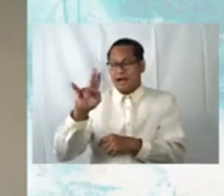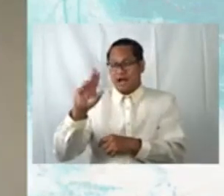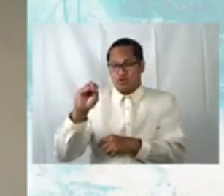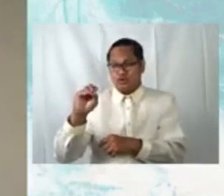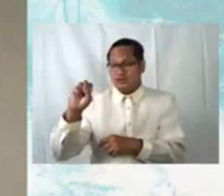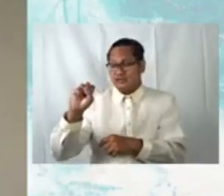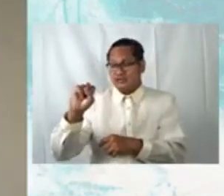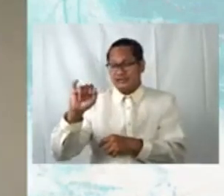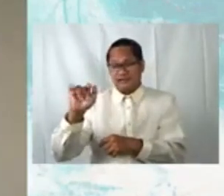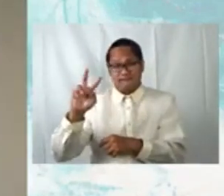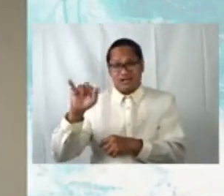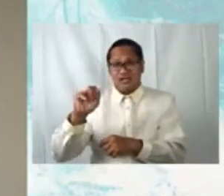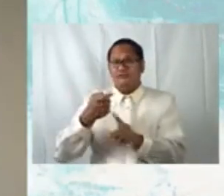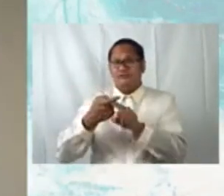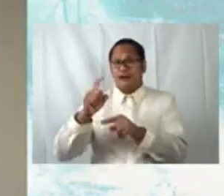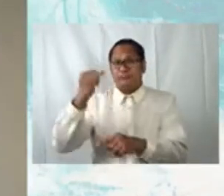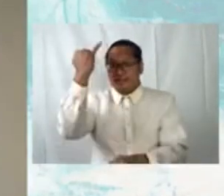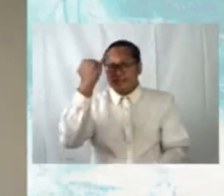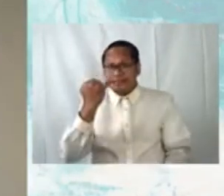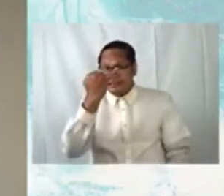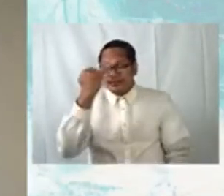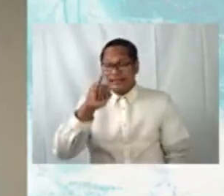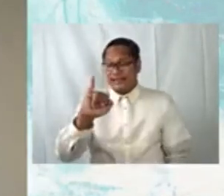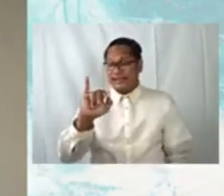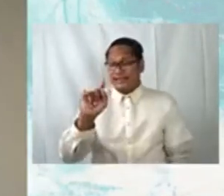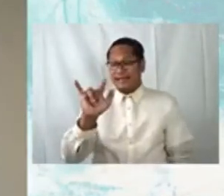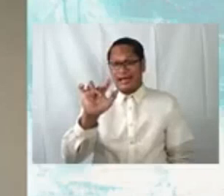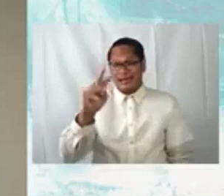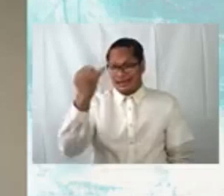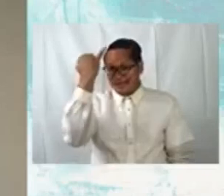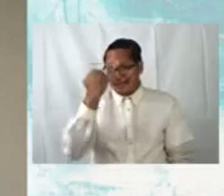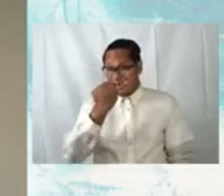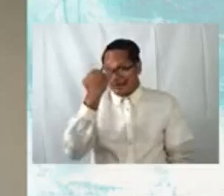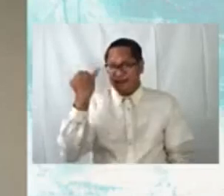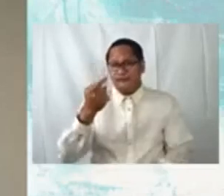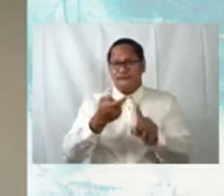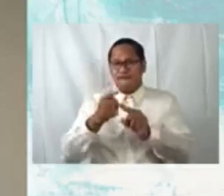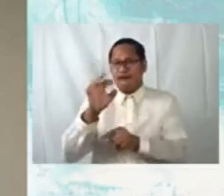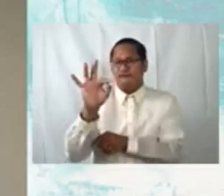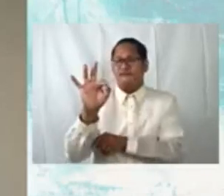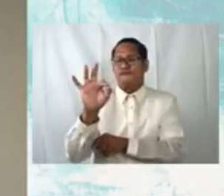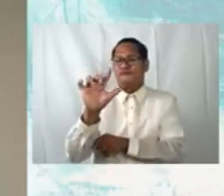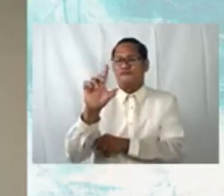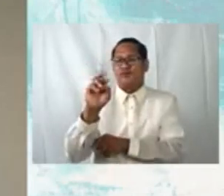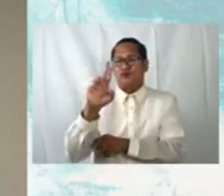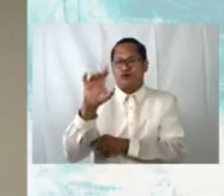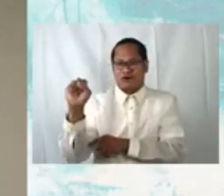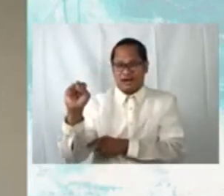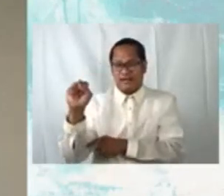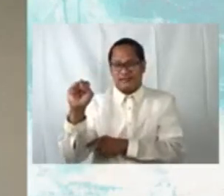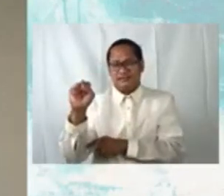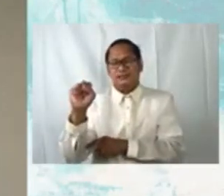niya from the Italian ng tinatawag na Flores de Mayo Prayer Book for the Virgin Mary.